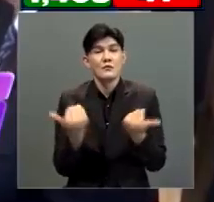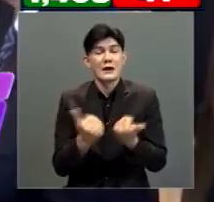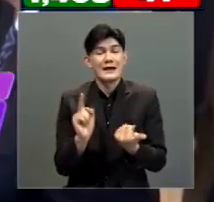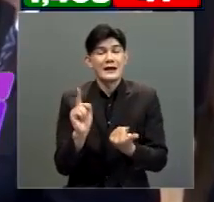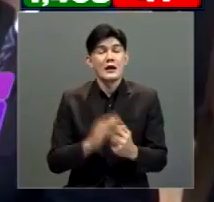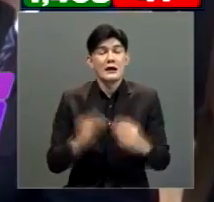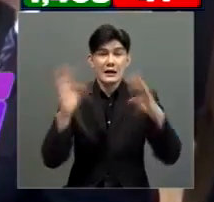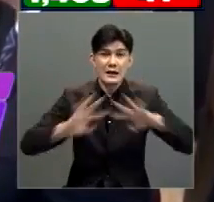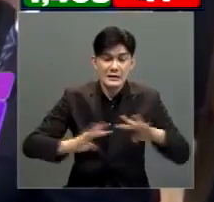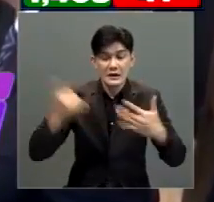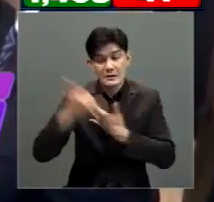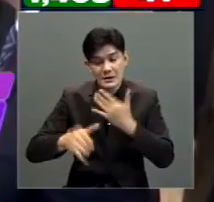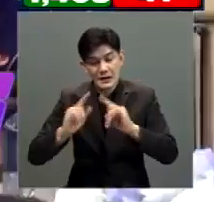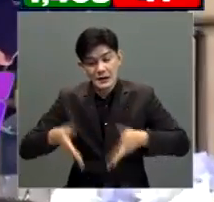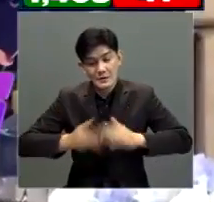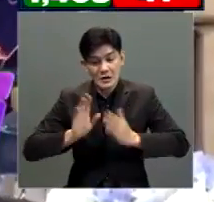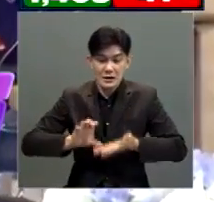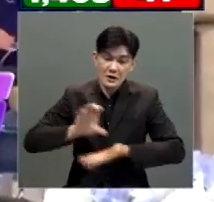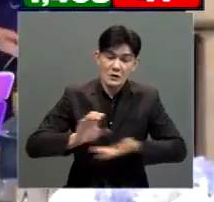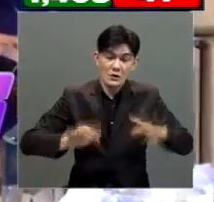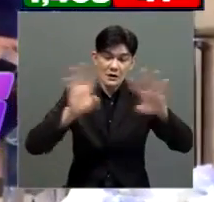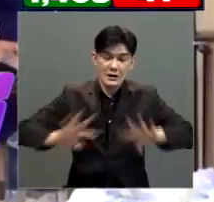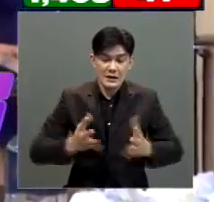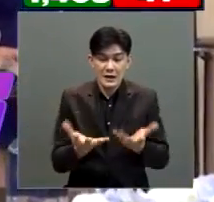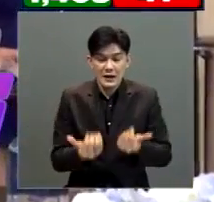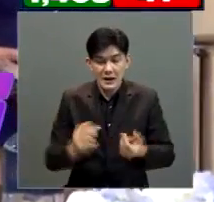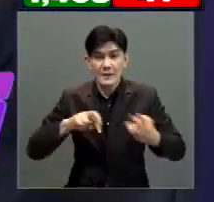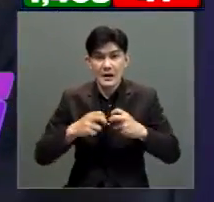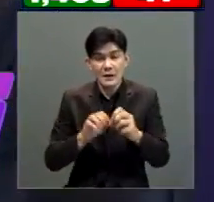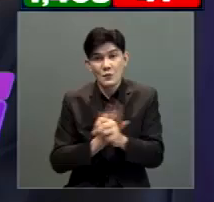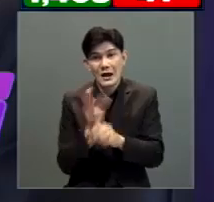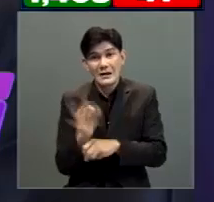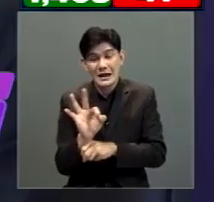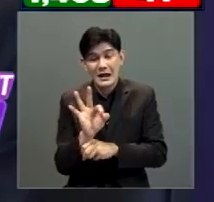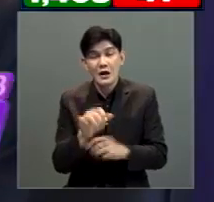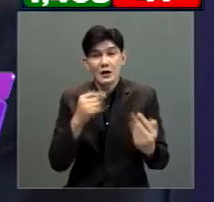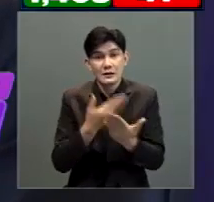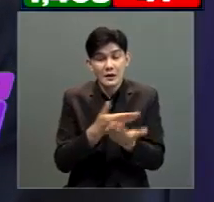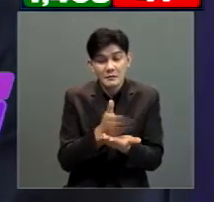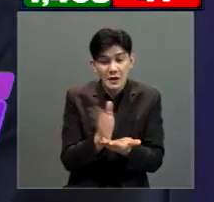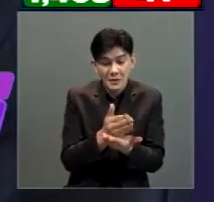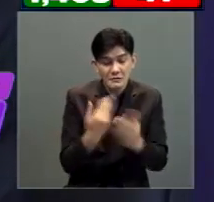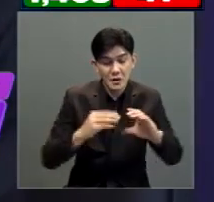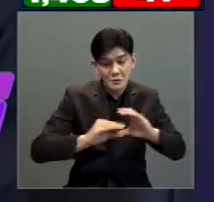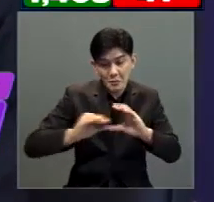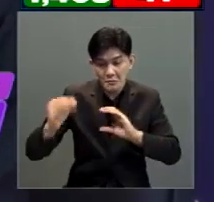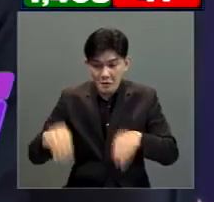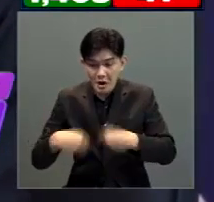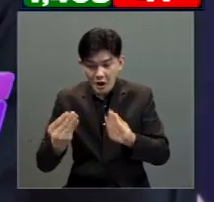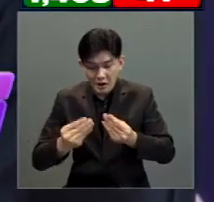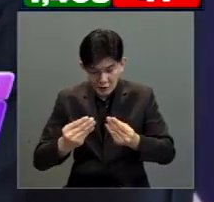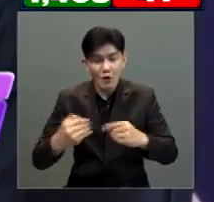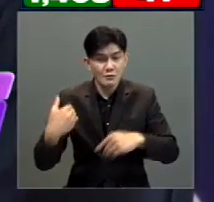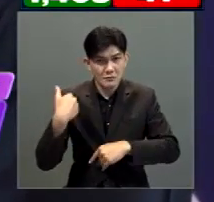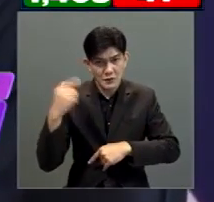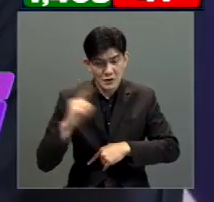คู่เจรจาร่วมกันจัดตั้งกองทุนอาเซียนเพื่อรับมือกับโควิด-19 โดยจัดสรรเงินที่มีอยู่แล้วเท่าที่สามารถตกลงกัน